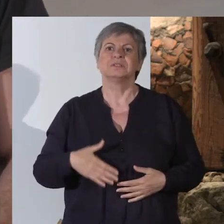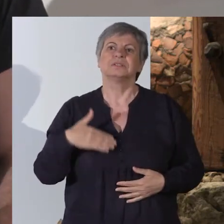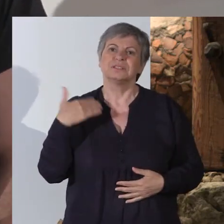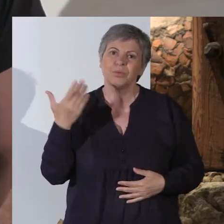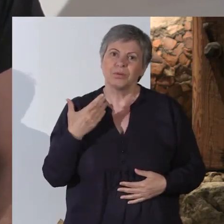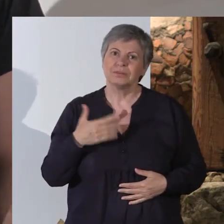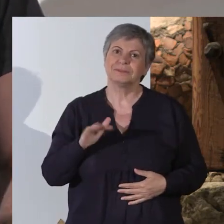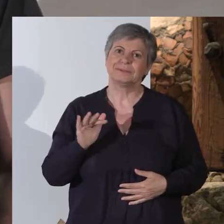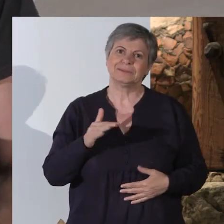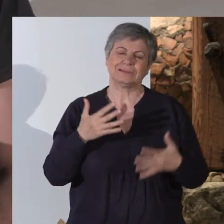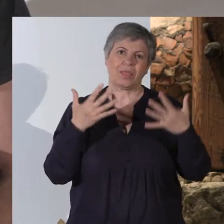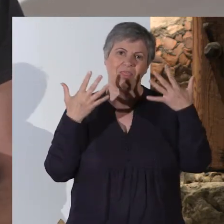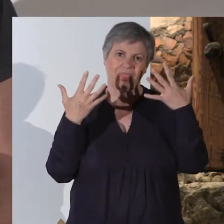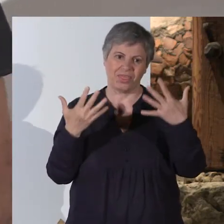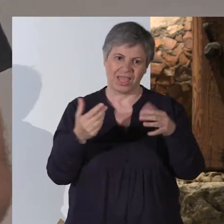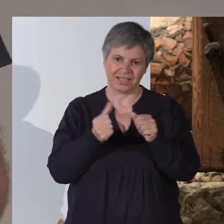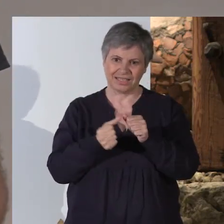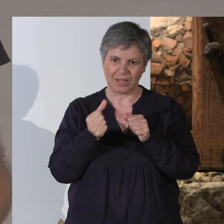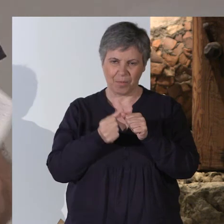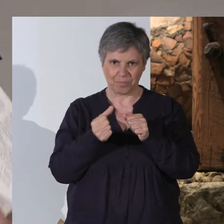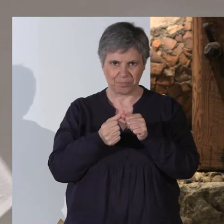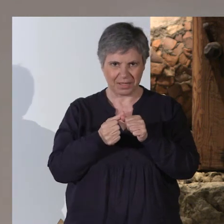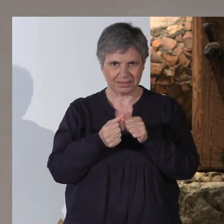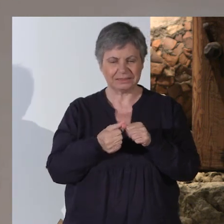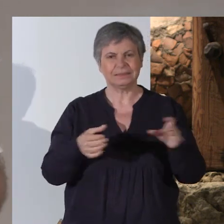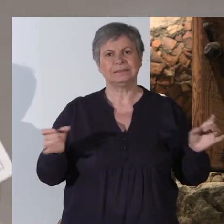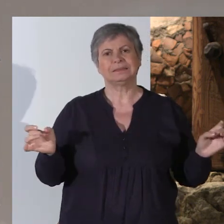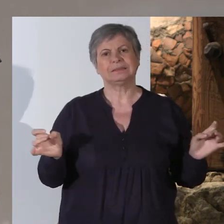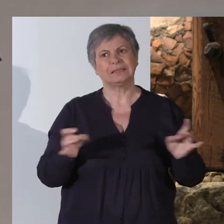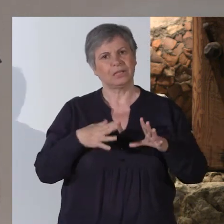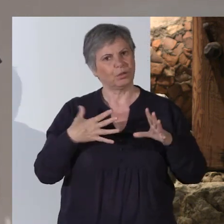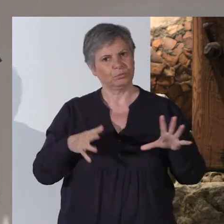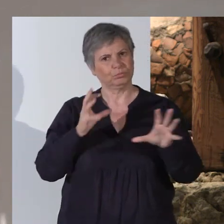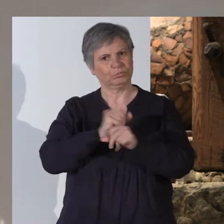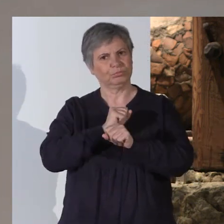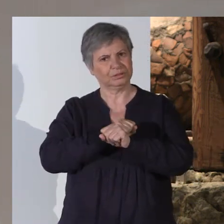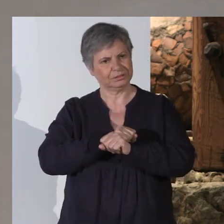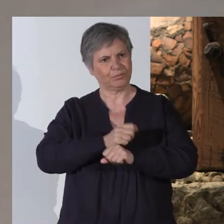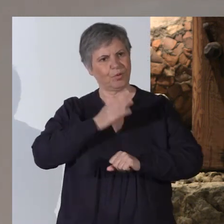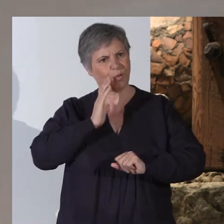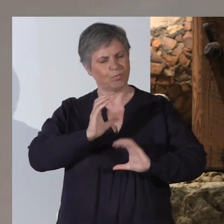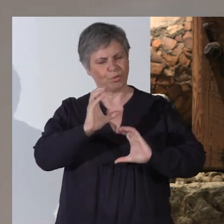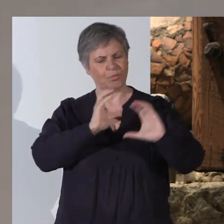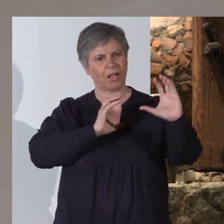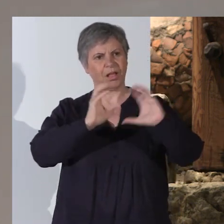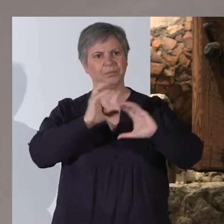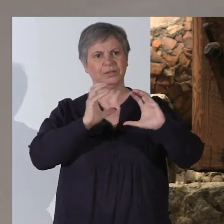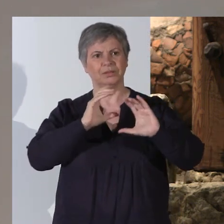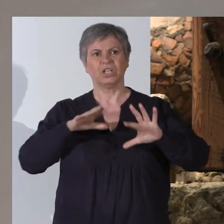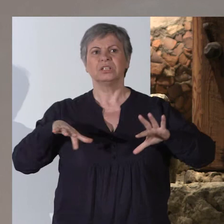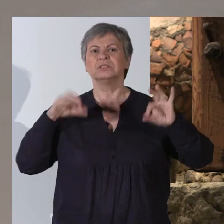10 μήνες τελικά βρεθήκαμε σε μια κατά κατάσταση στην οποία είπαμε ότι πλέον ναι μπορούμε να αρχίσουμε πρόβες για μία